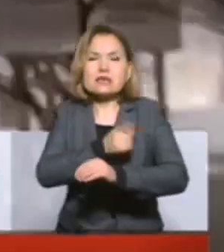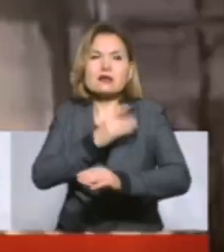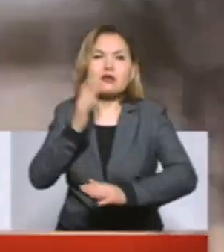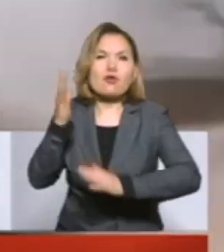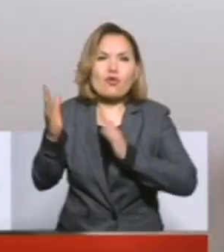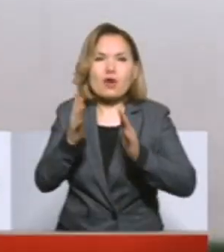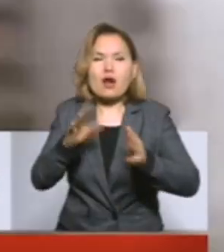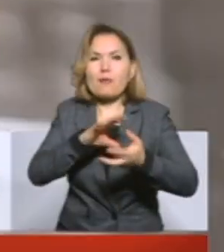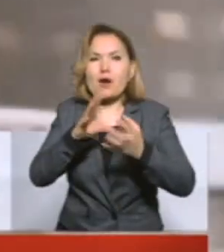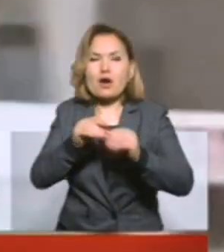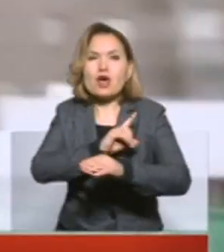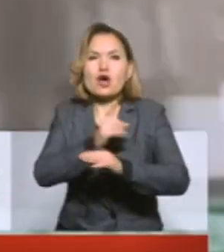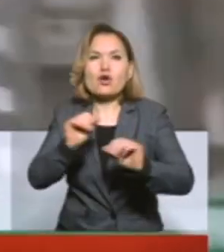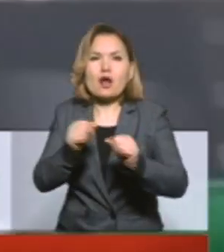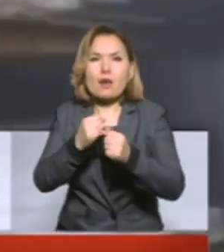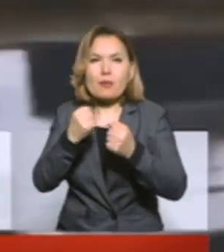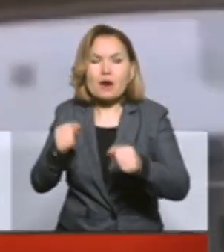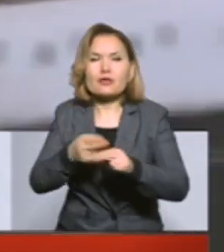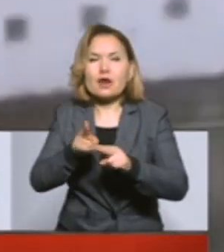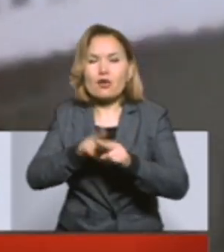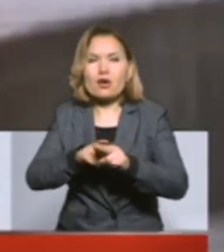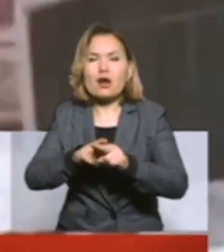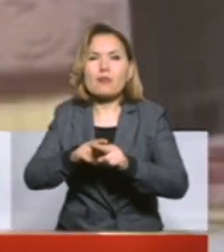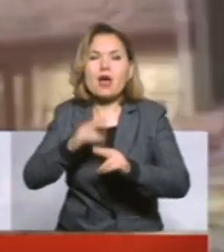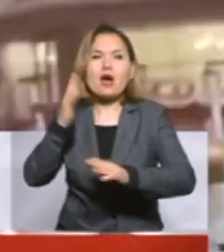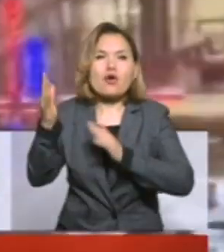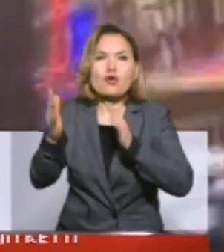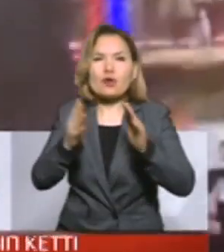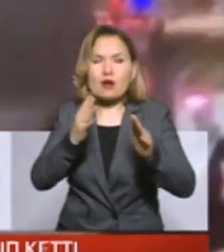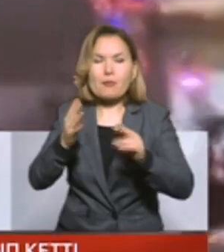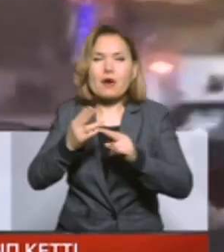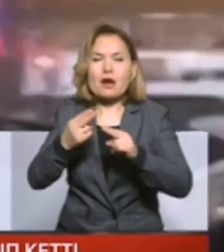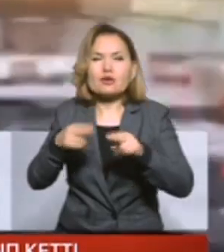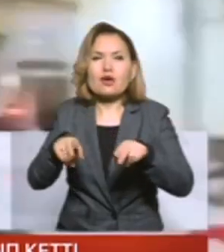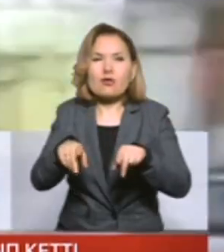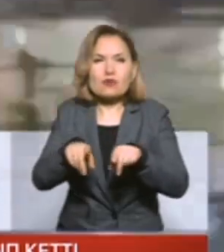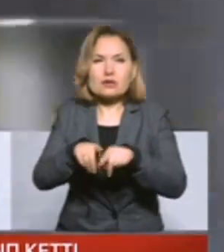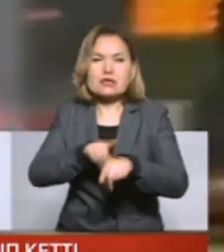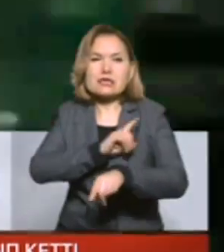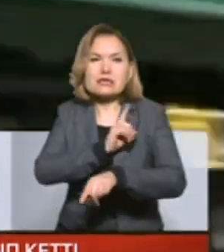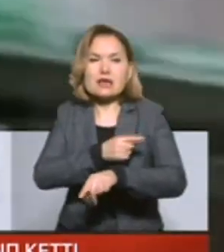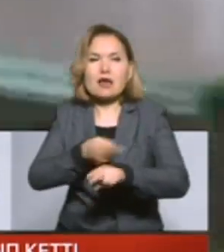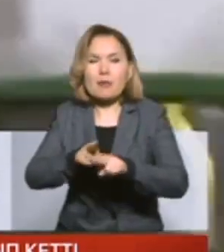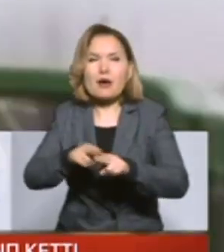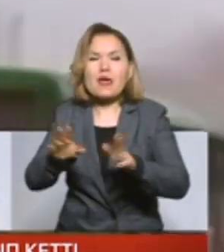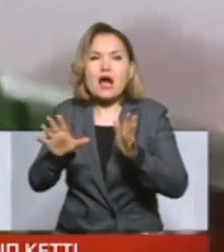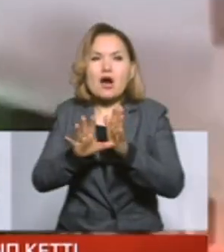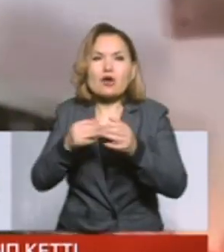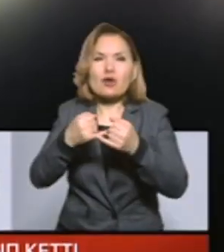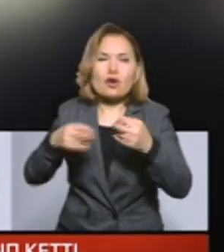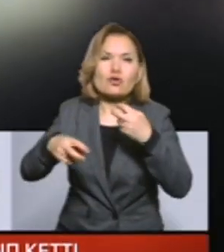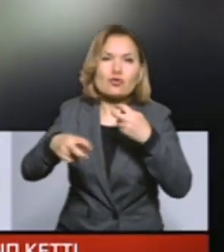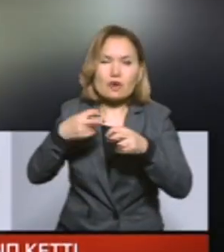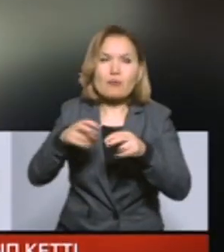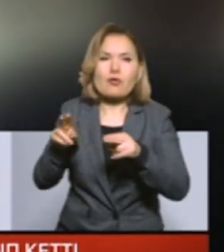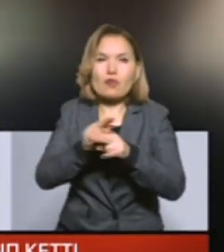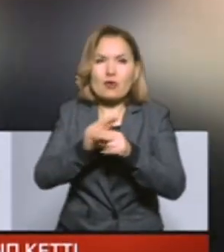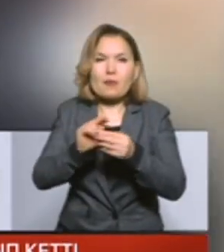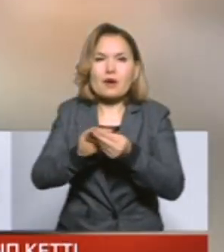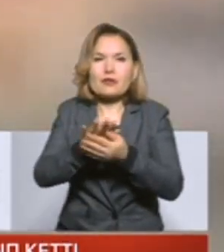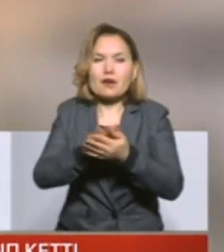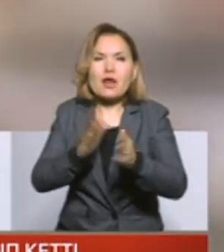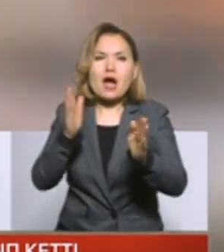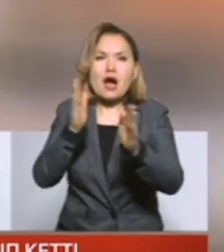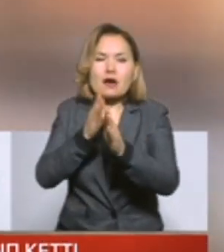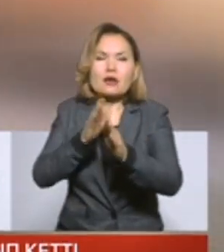Желдің күштілігі сонша кейбір ғимарат жер сілкінісі болғандай теңселген. Кейбір ауданда жарық өшті, қазір ақау жөнделіп жатыр. Ауа